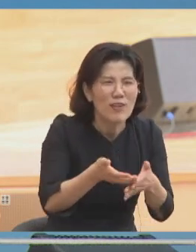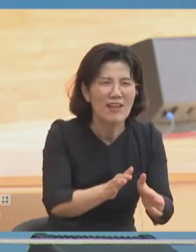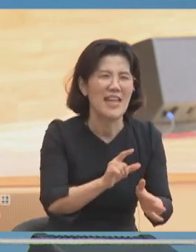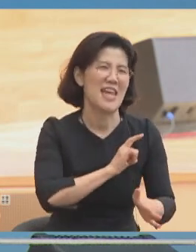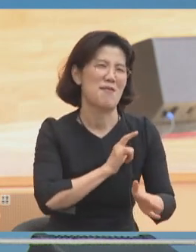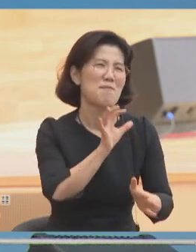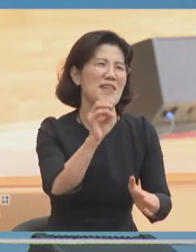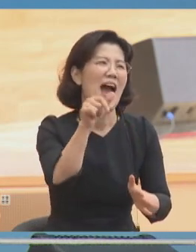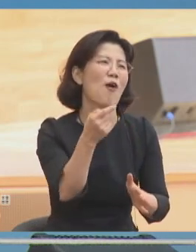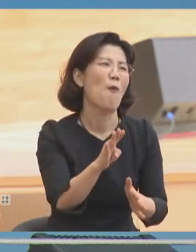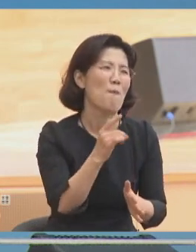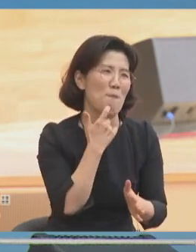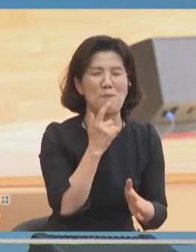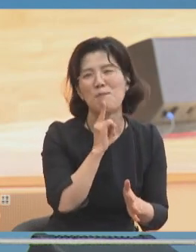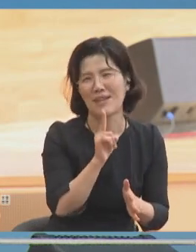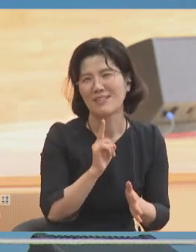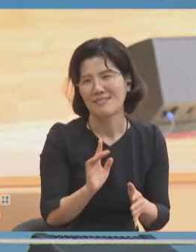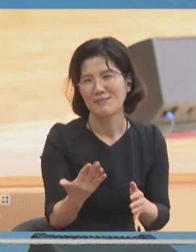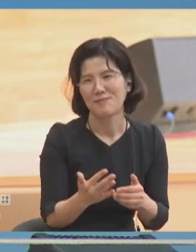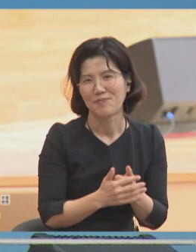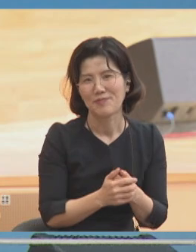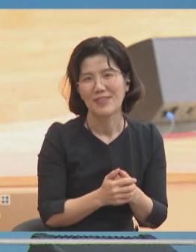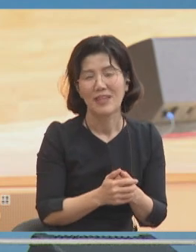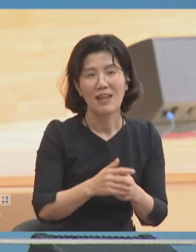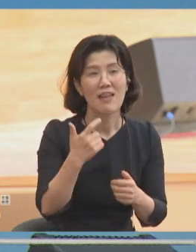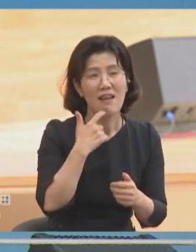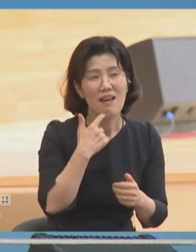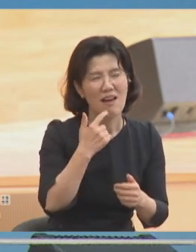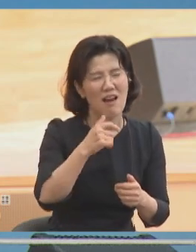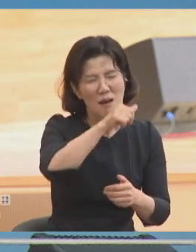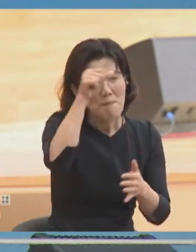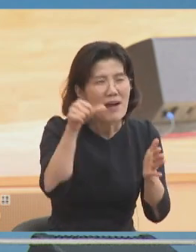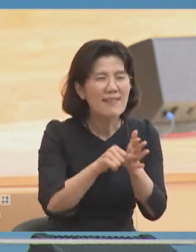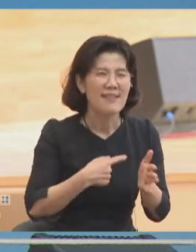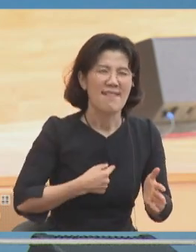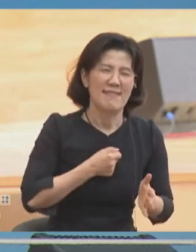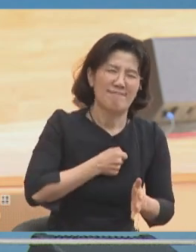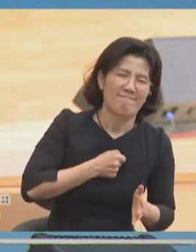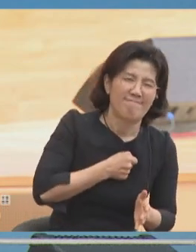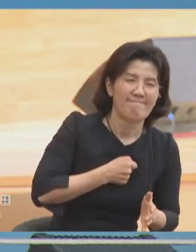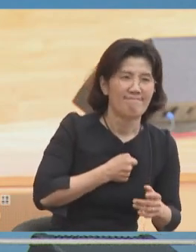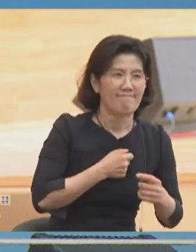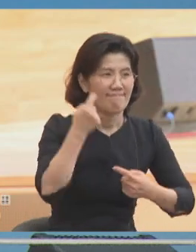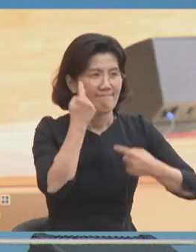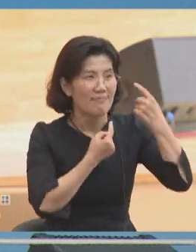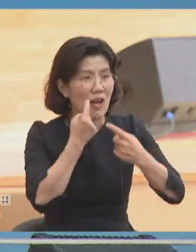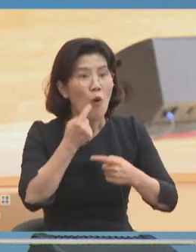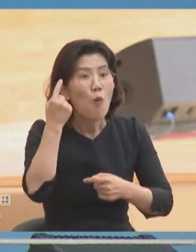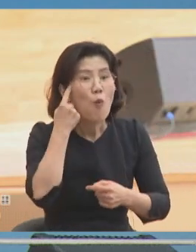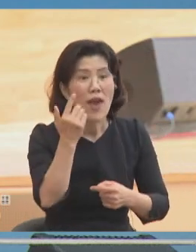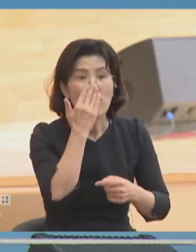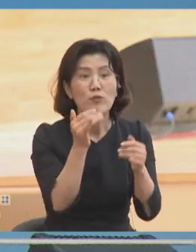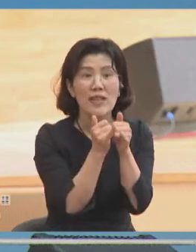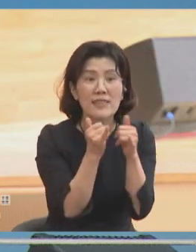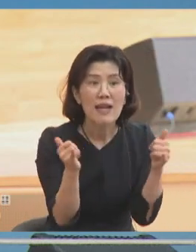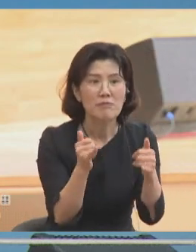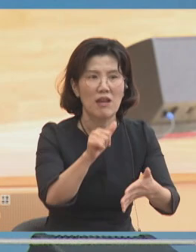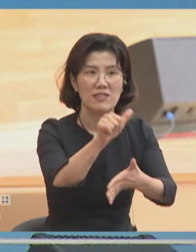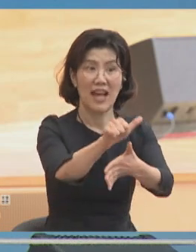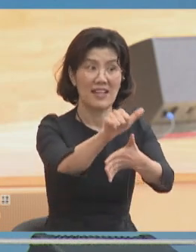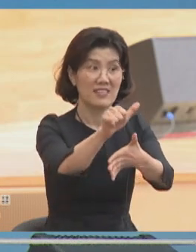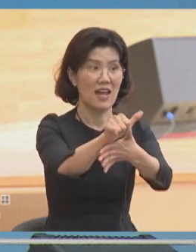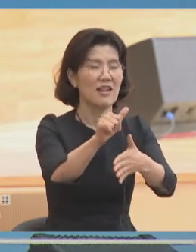거예요 야곱에게는 이게 평생의 한과 상처가 되었습니다 왜 그럴까요 유대인들에게 장자라고 하는 것은요